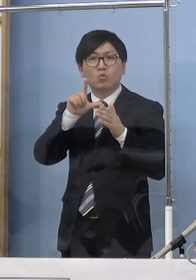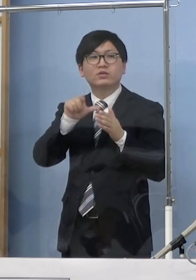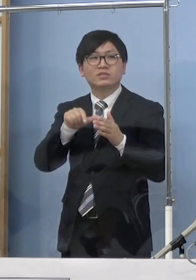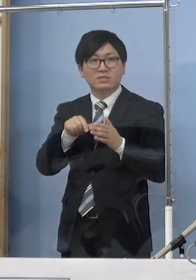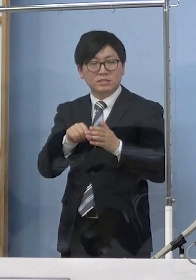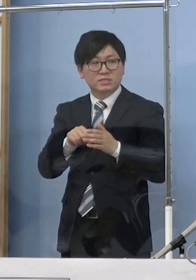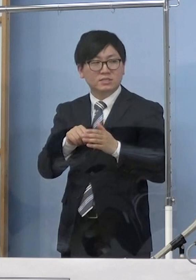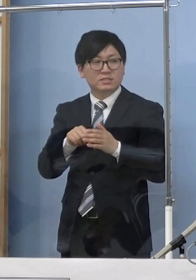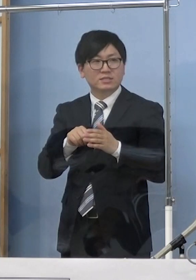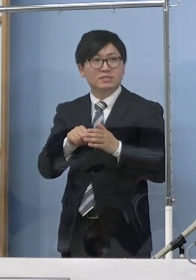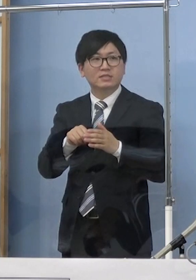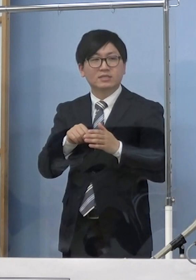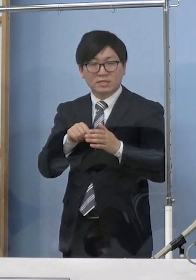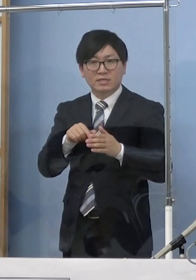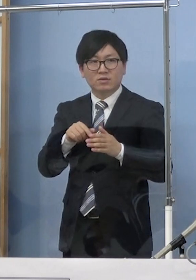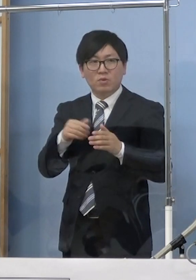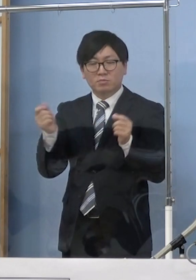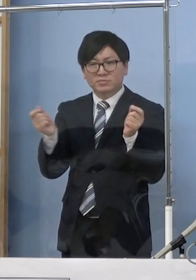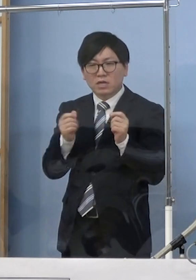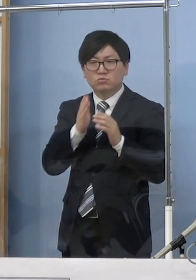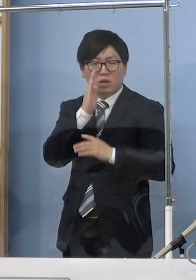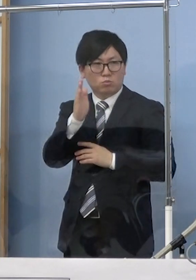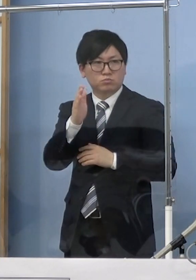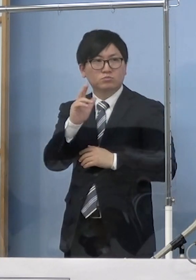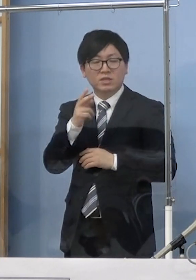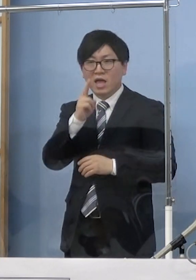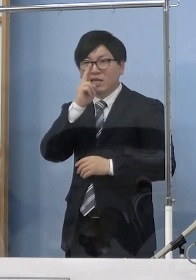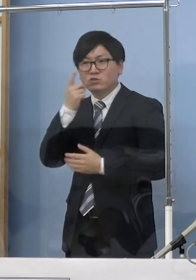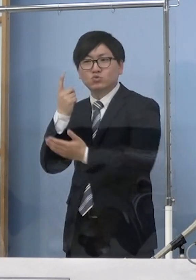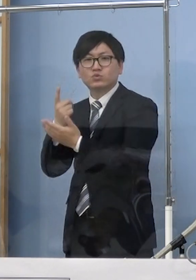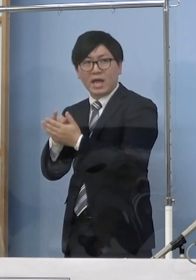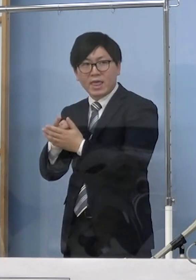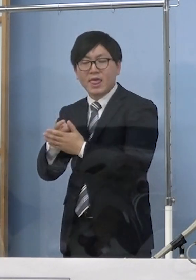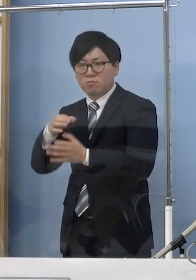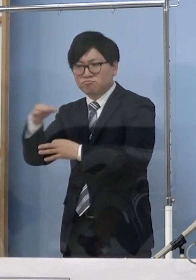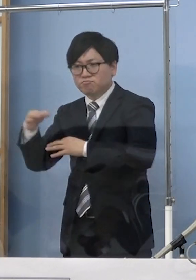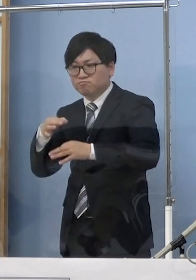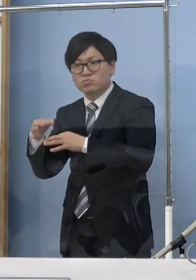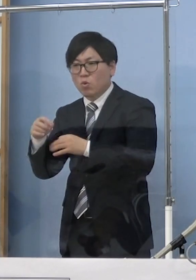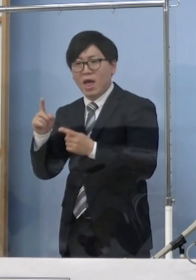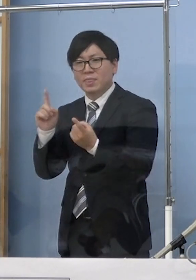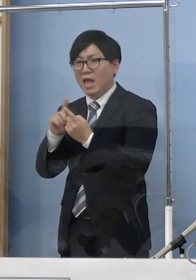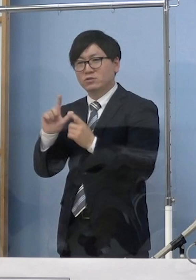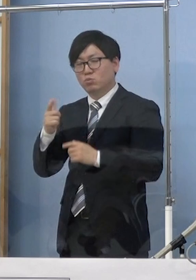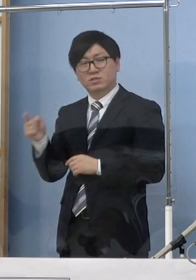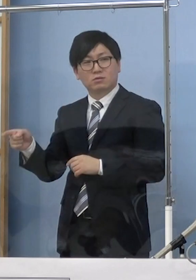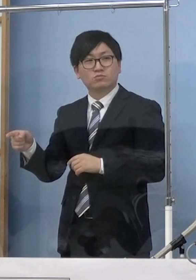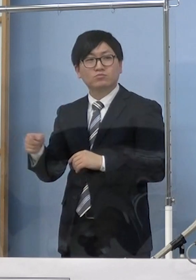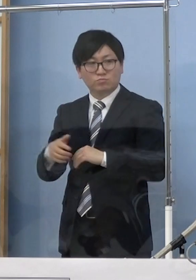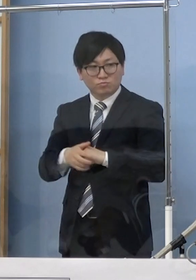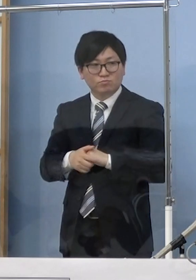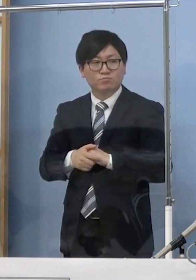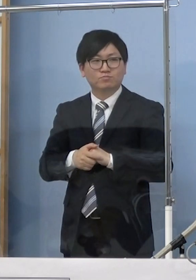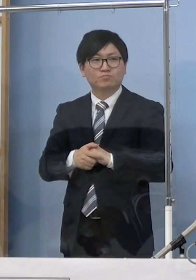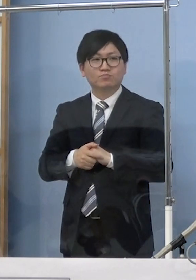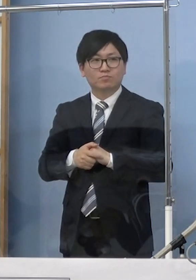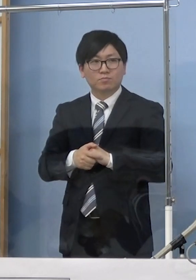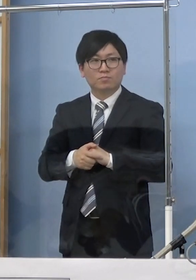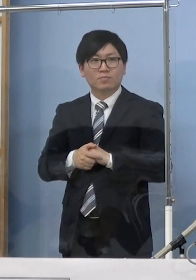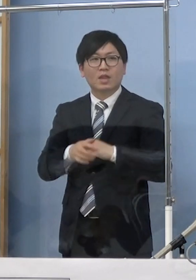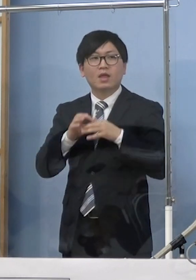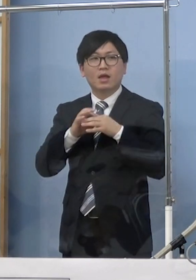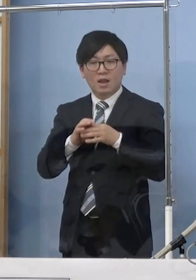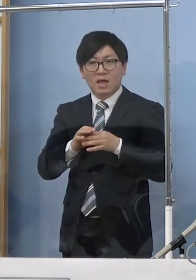ない人っていうのは対象にならないところなんですね。ということで時短の要請をかけ、そして夜の街と申し上げ、